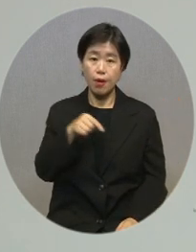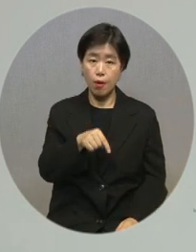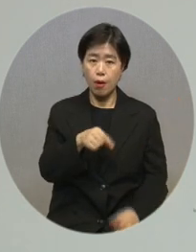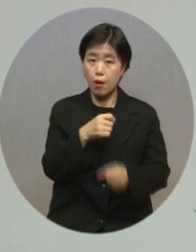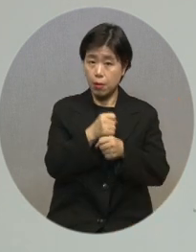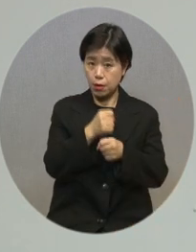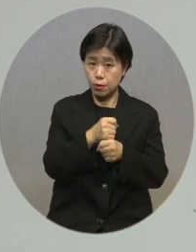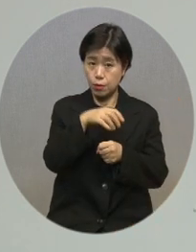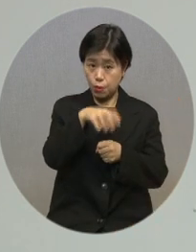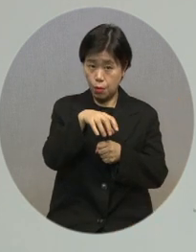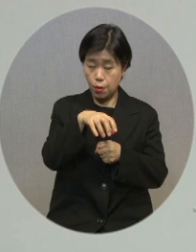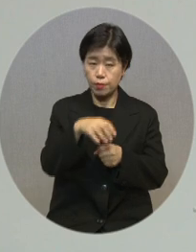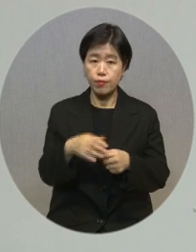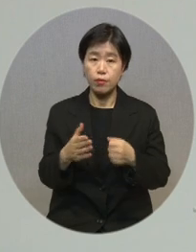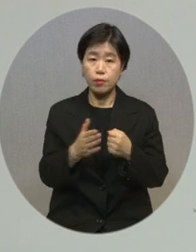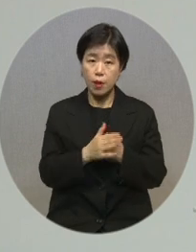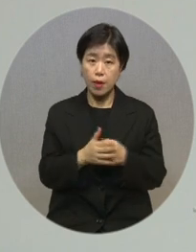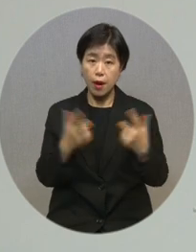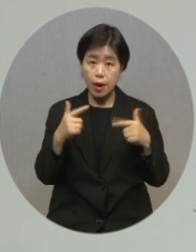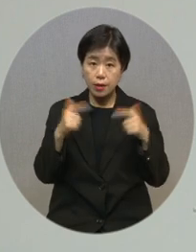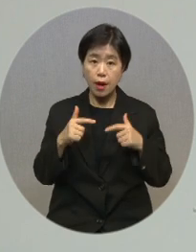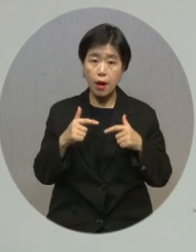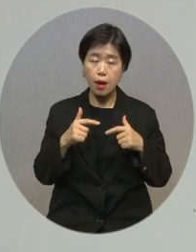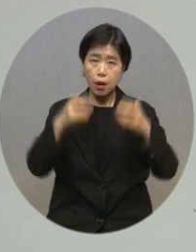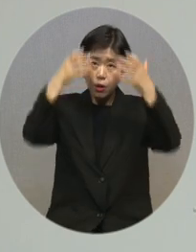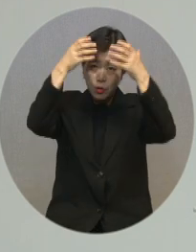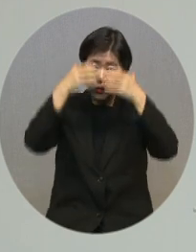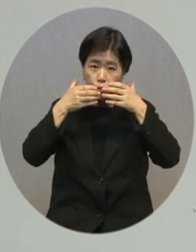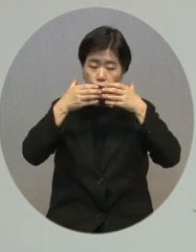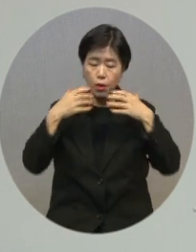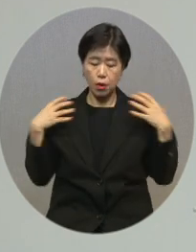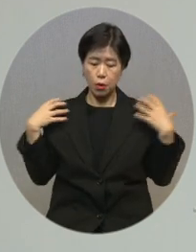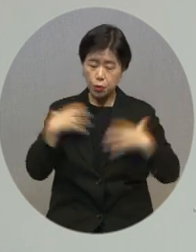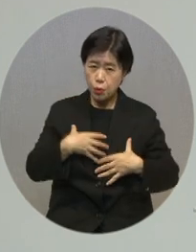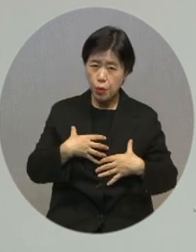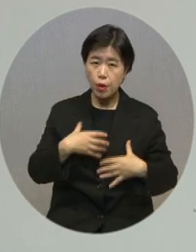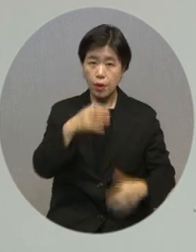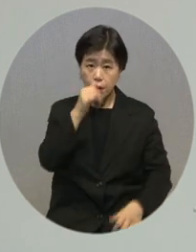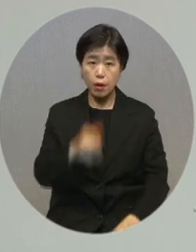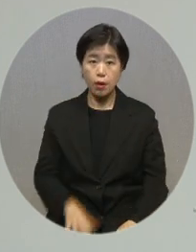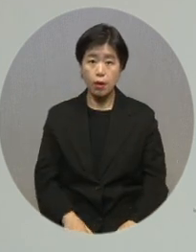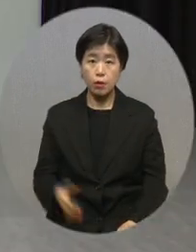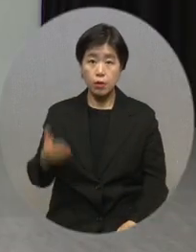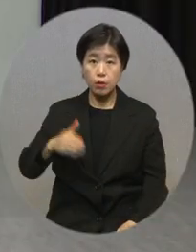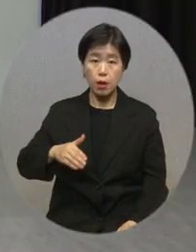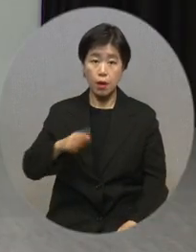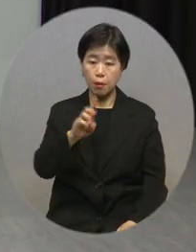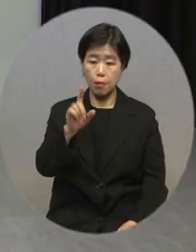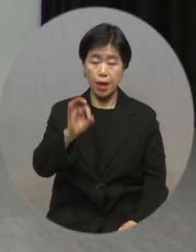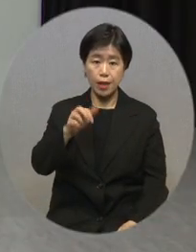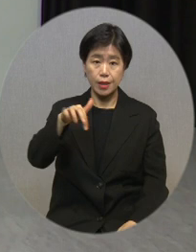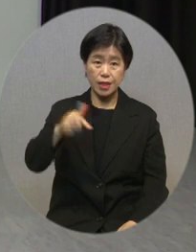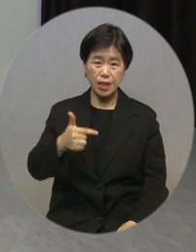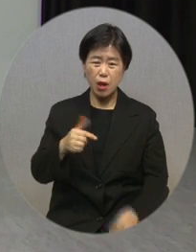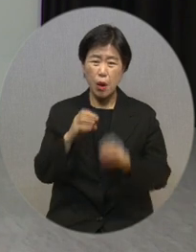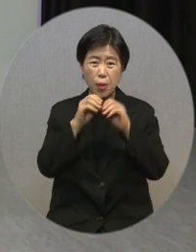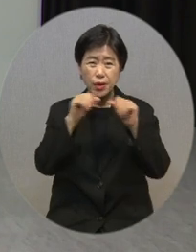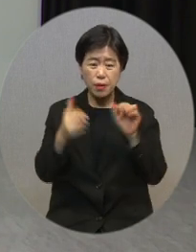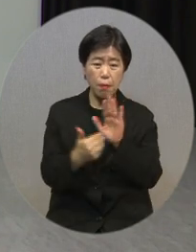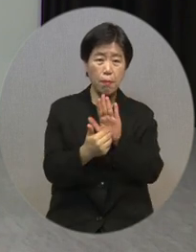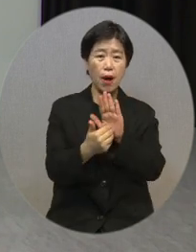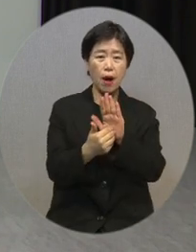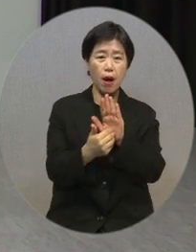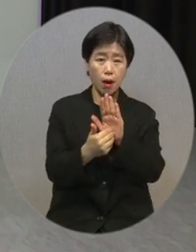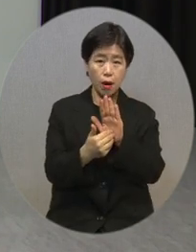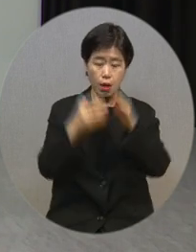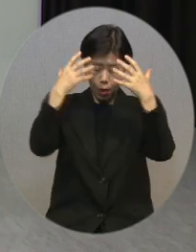그이 방진복을 다 입습니다. 방진복을 입고 하루 입고 다그 세탁을 해야 됩니다. 그렇게 하면 세탁